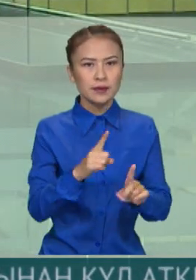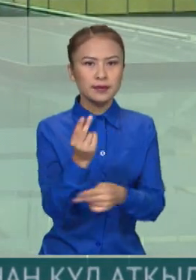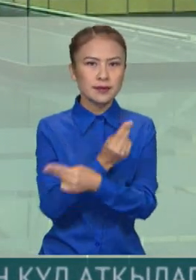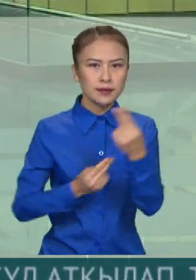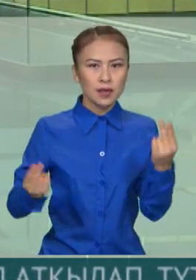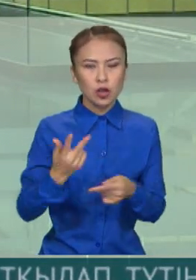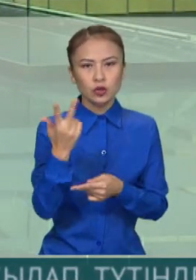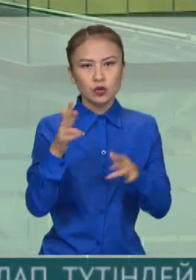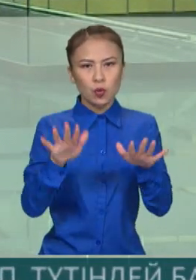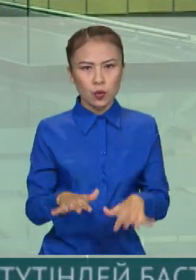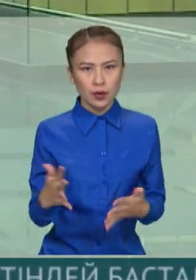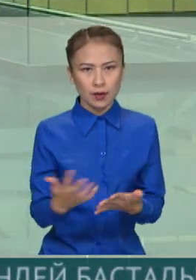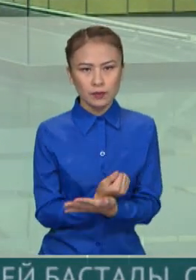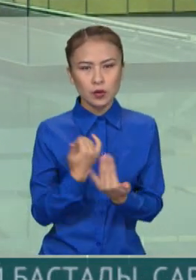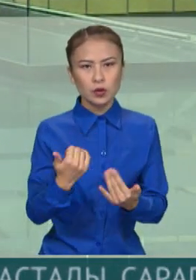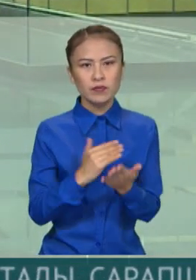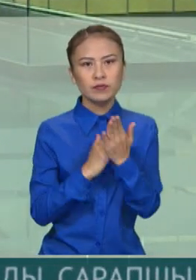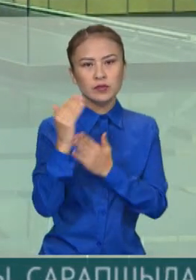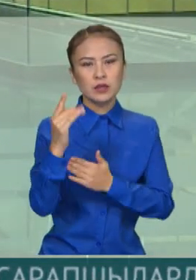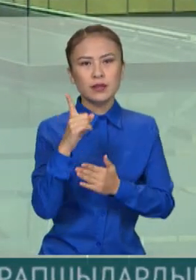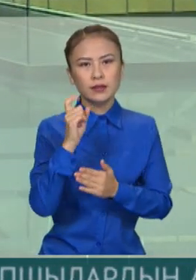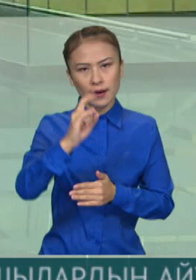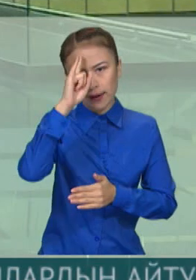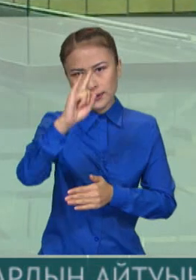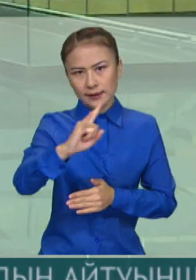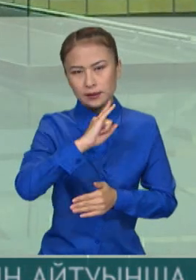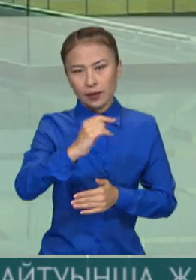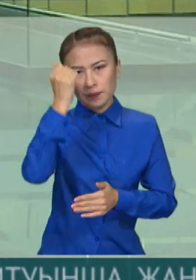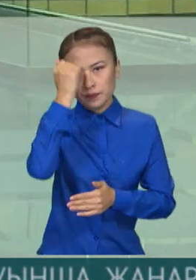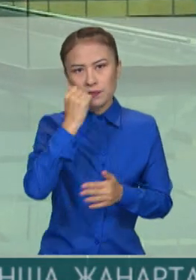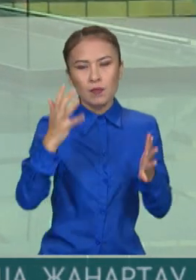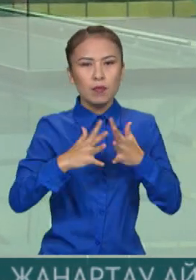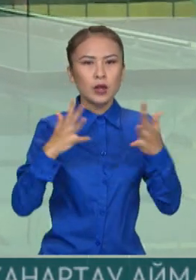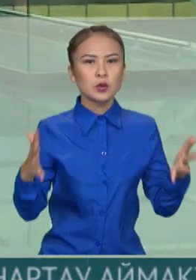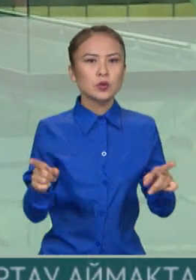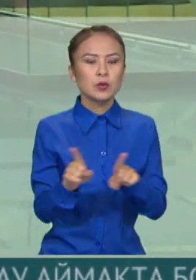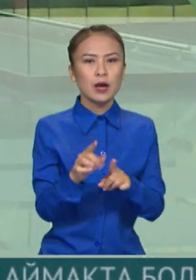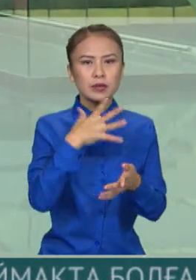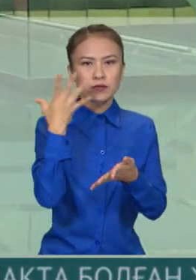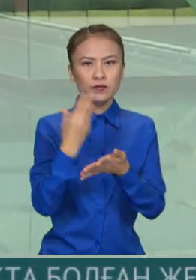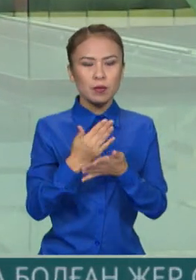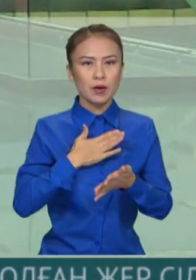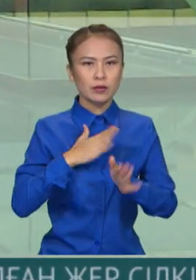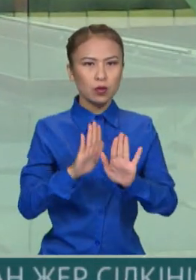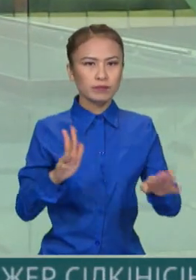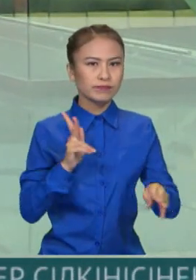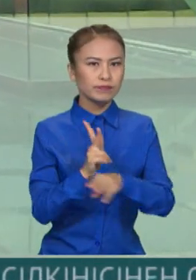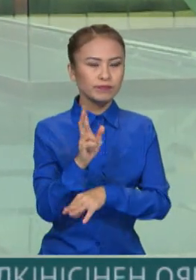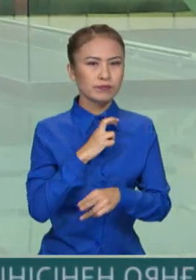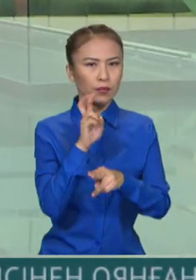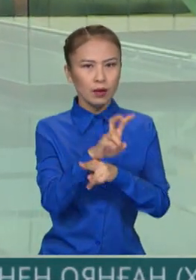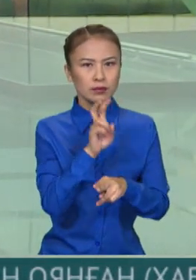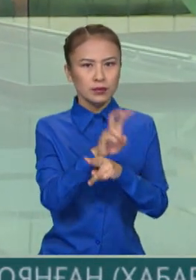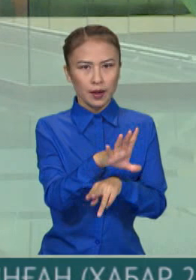жағынан үшінші орынды алды. Жоғары баға берген үшін Қазақстанға алғысымызды білдіреміз. Мен өзім көрмеге үш рет бардым.